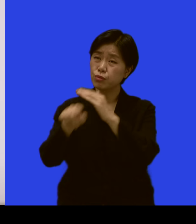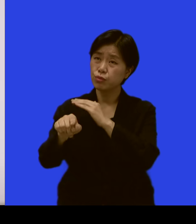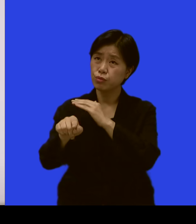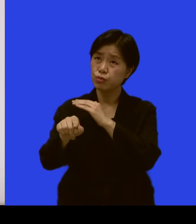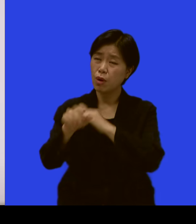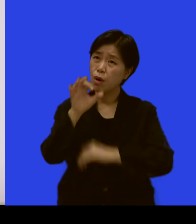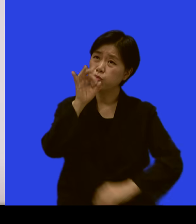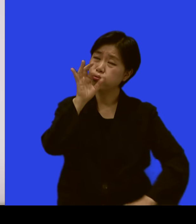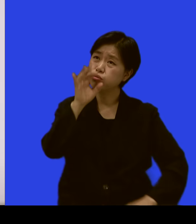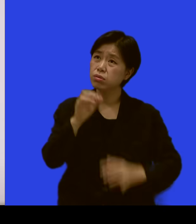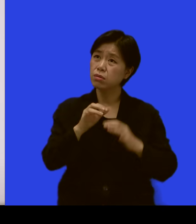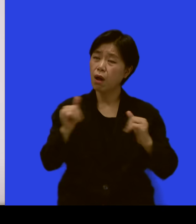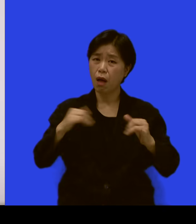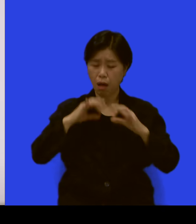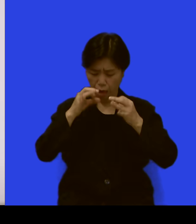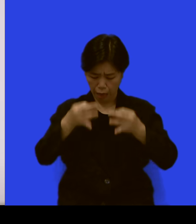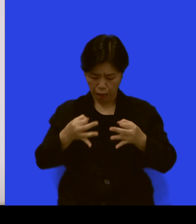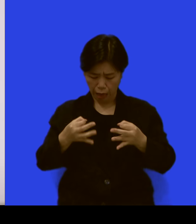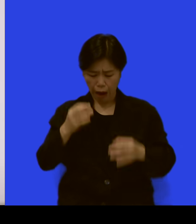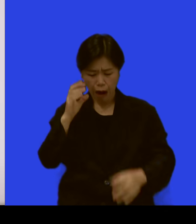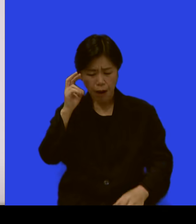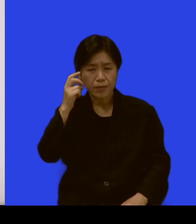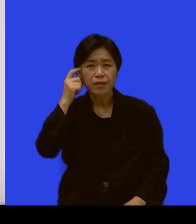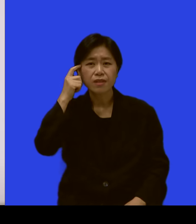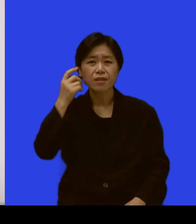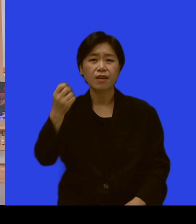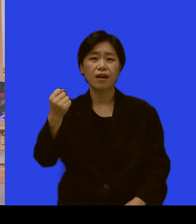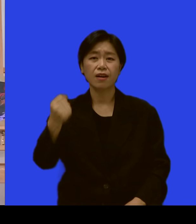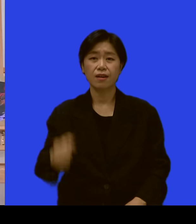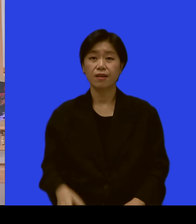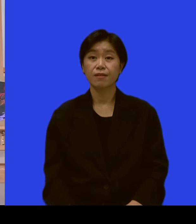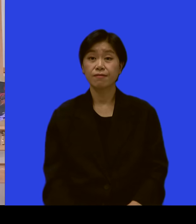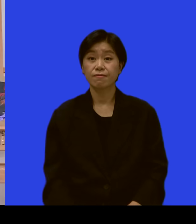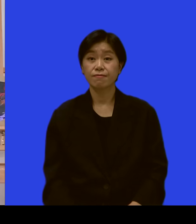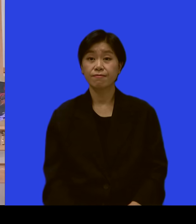사람이 됐구나. 라는 생각이 들었던 거죠. 그래서 예.